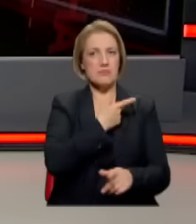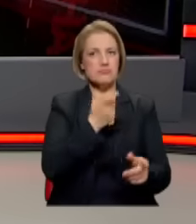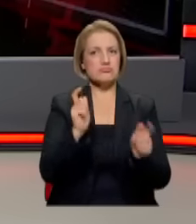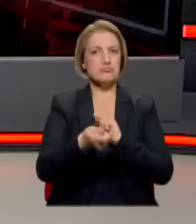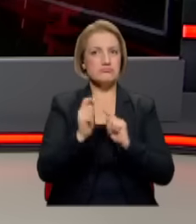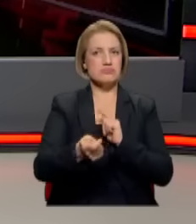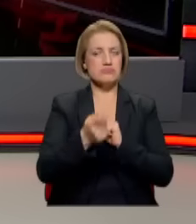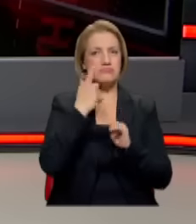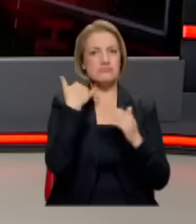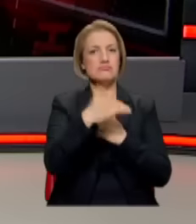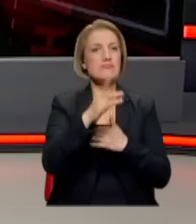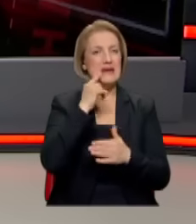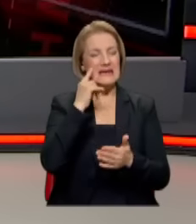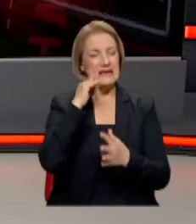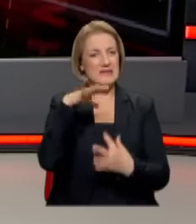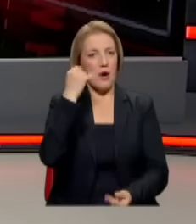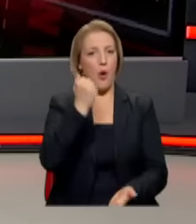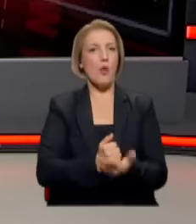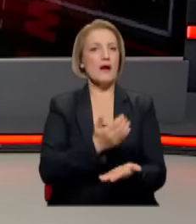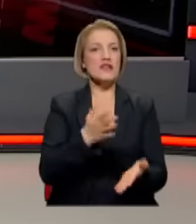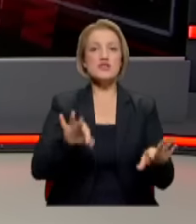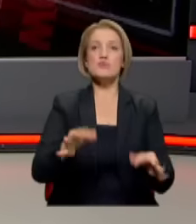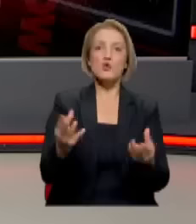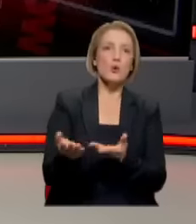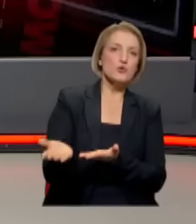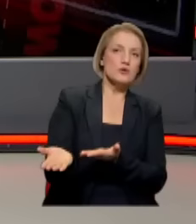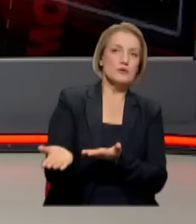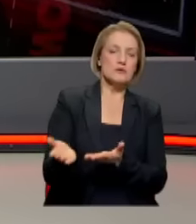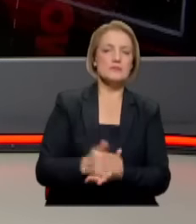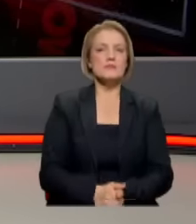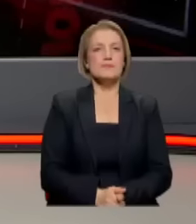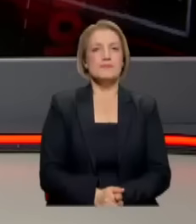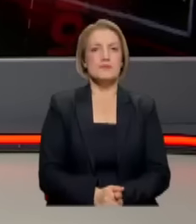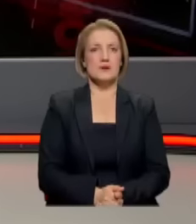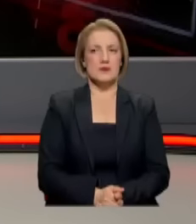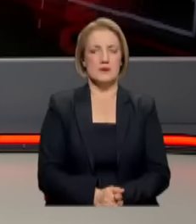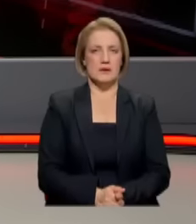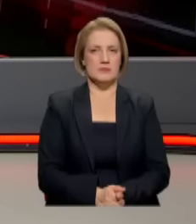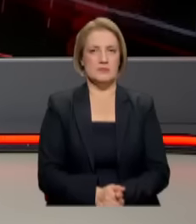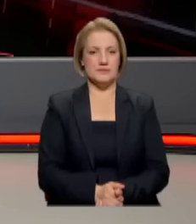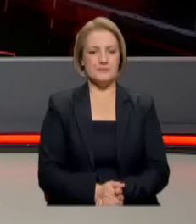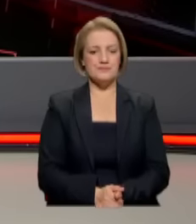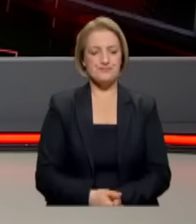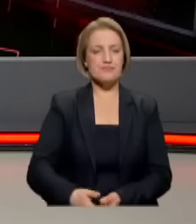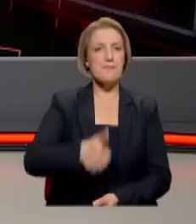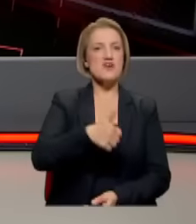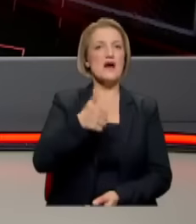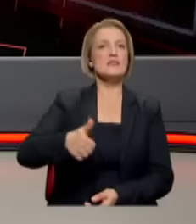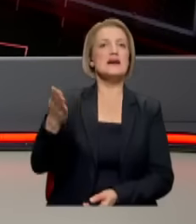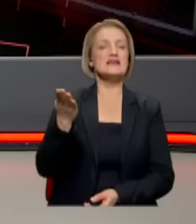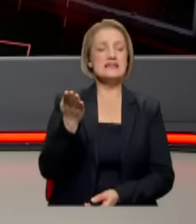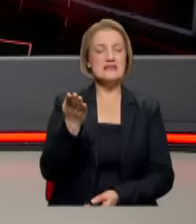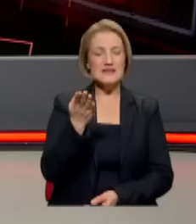memleketimizin insanın da onayladı E ne oldu şimdi liderlerin görev süresi